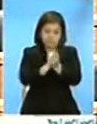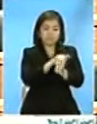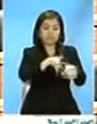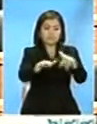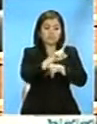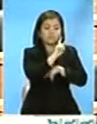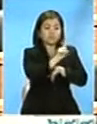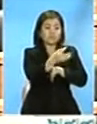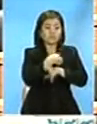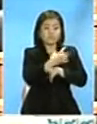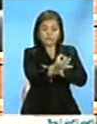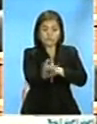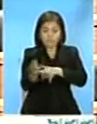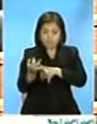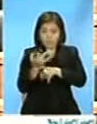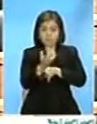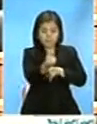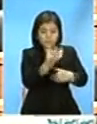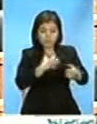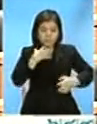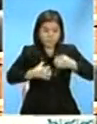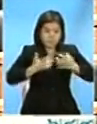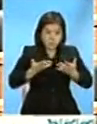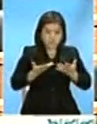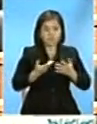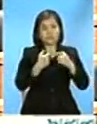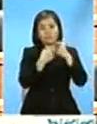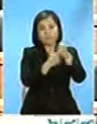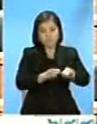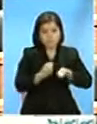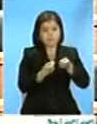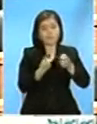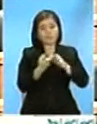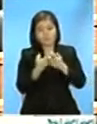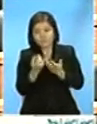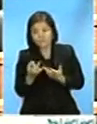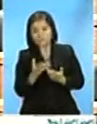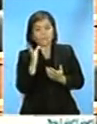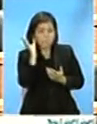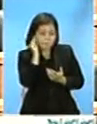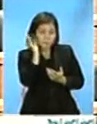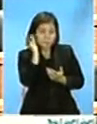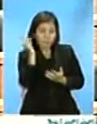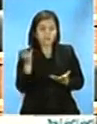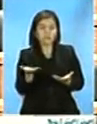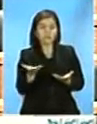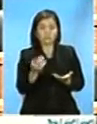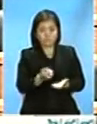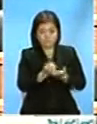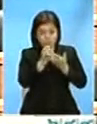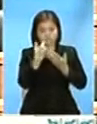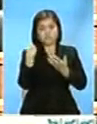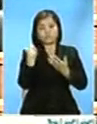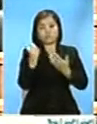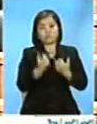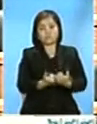ไรนะครับสิ่งไหนที่เขาเดือดร้อนก็ขายไม่ได้เขามีปัญหาเรื่องอะไรครับเราต้องฟังเขานะครับนั้นการ